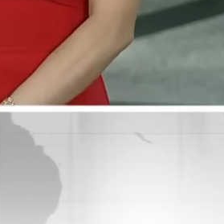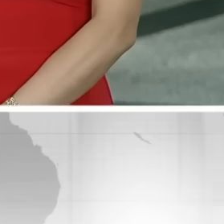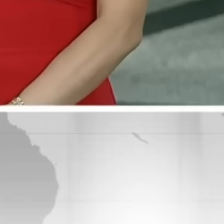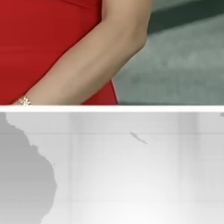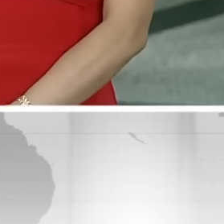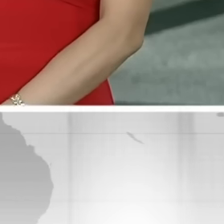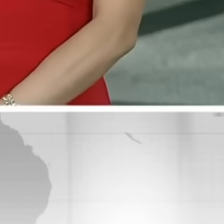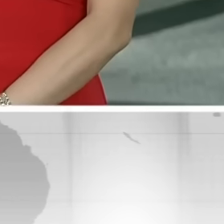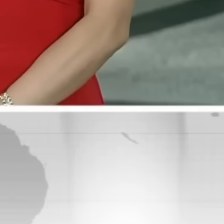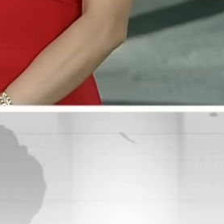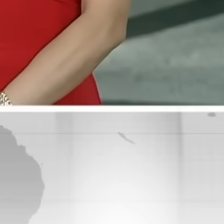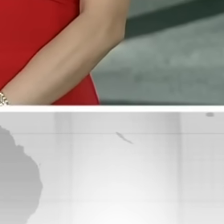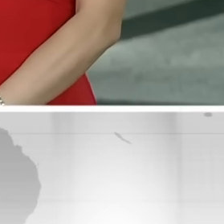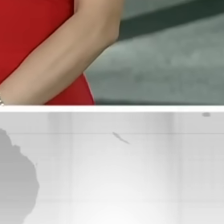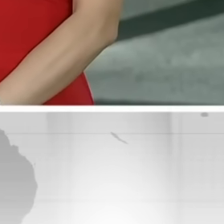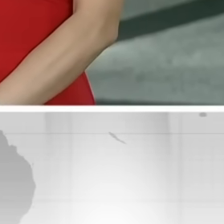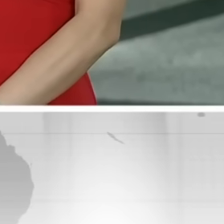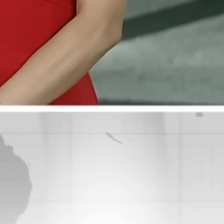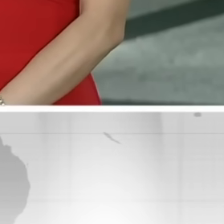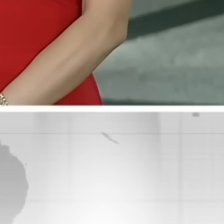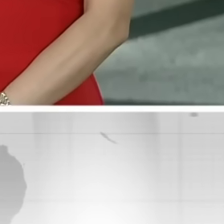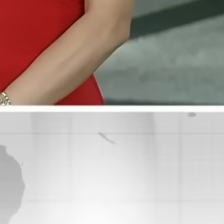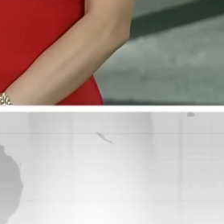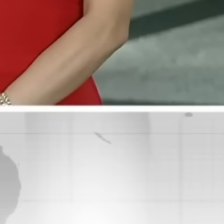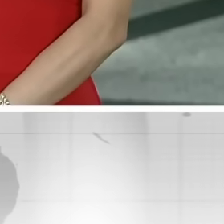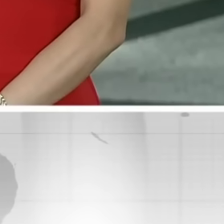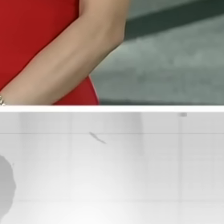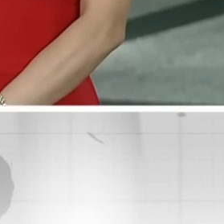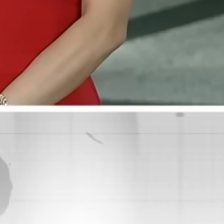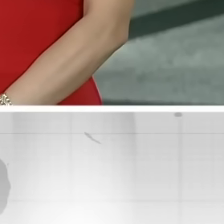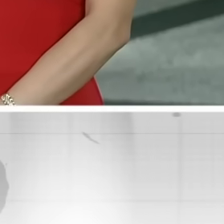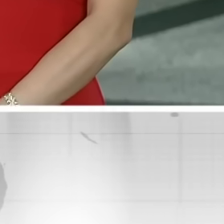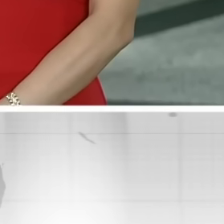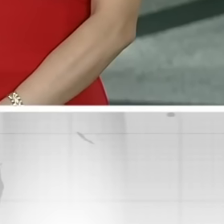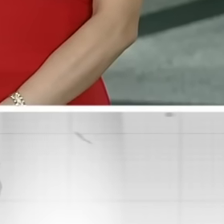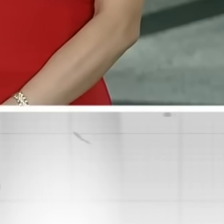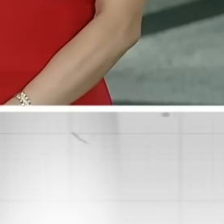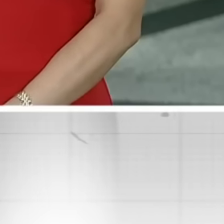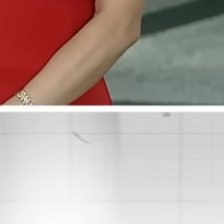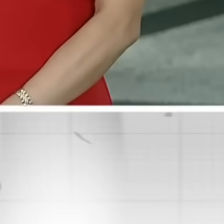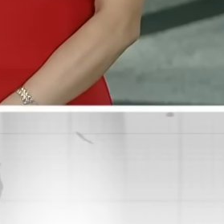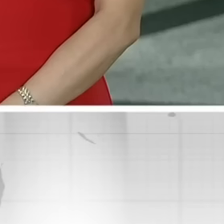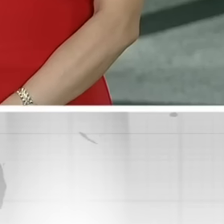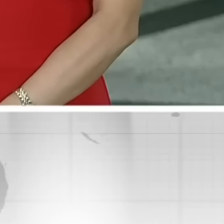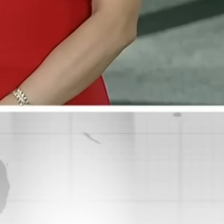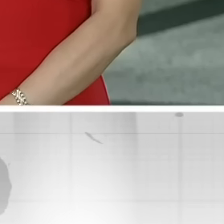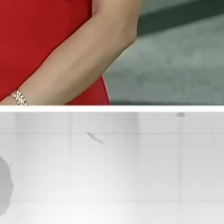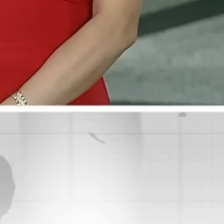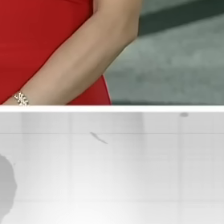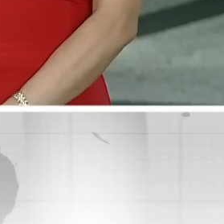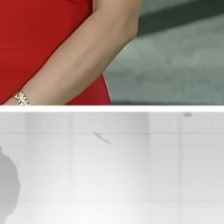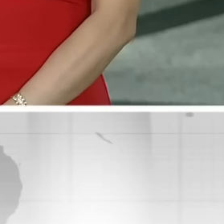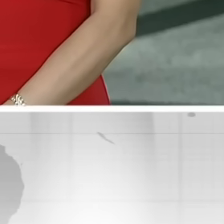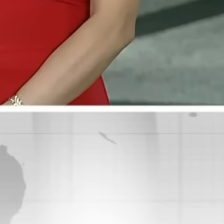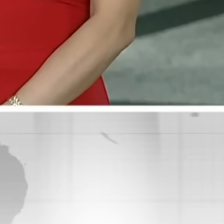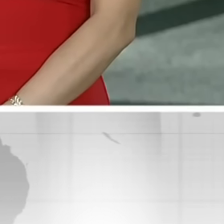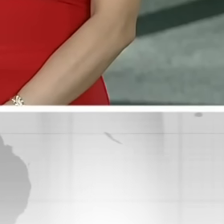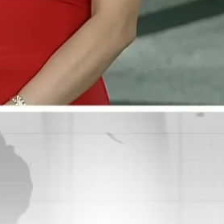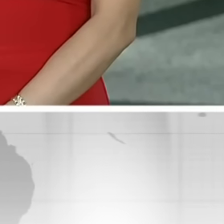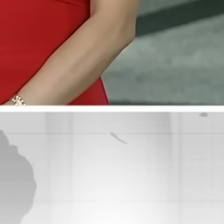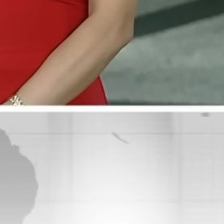Kakahiya. Pang ano na yun? Pang ano ng plant sa ano sa kamay. Kaya hand fertilize. Binaliwanag talaga ni